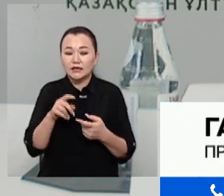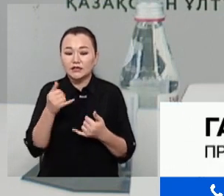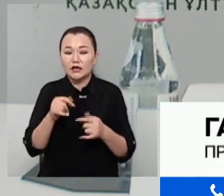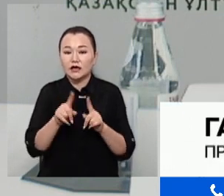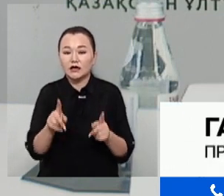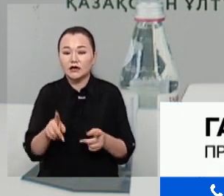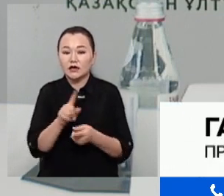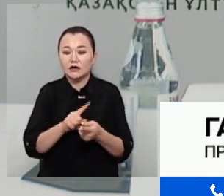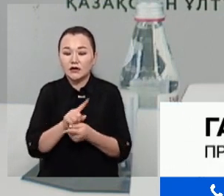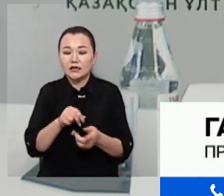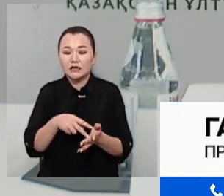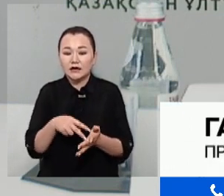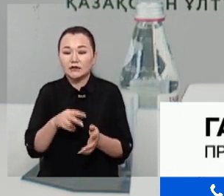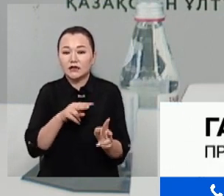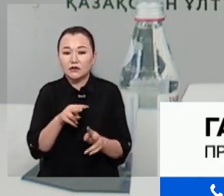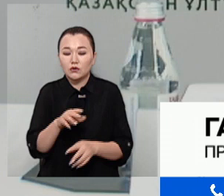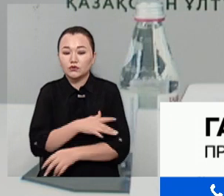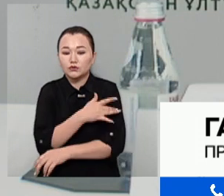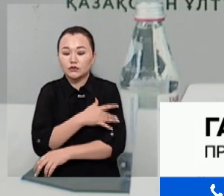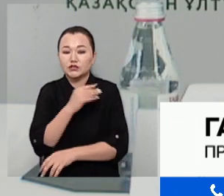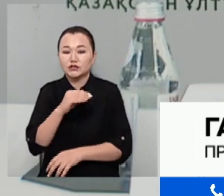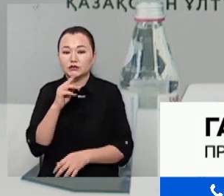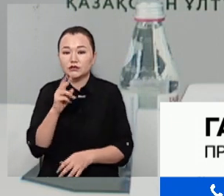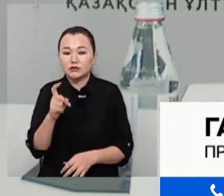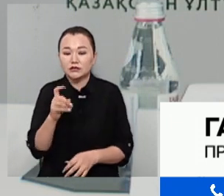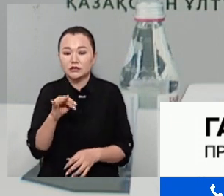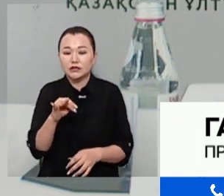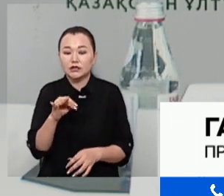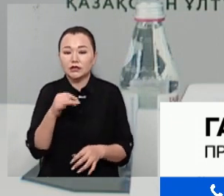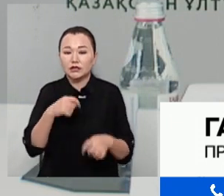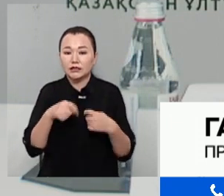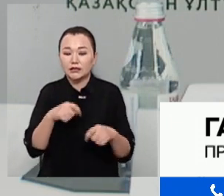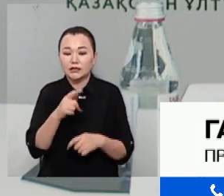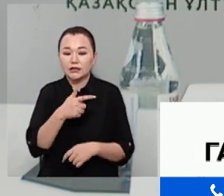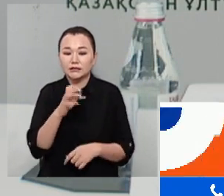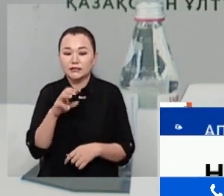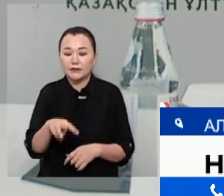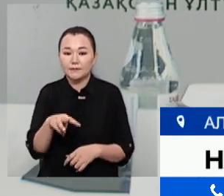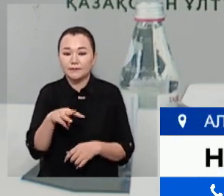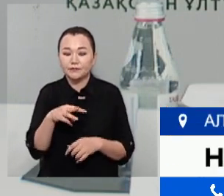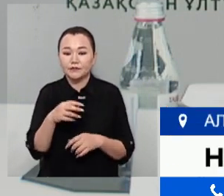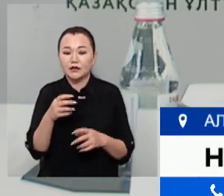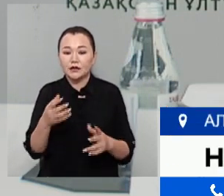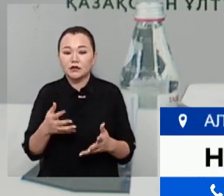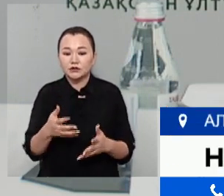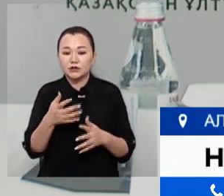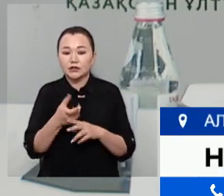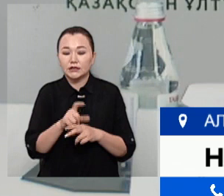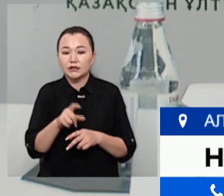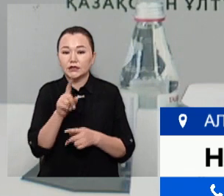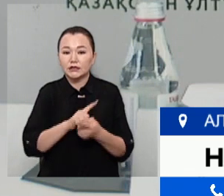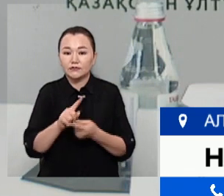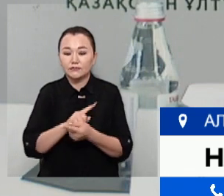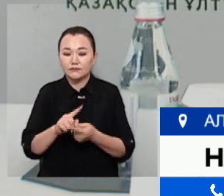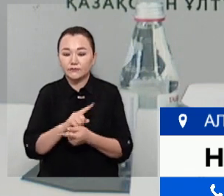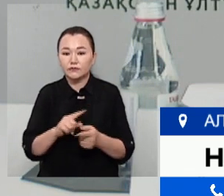реформами тарифов на регулируемые услуги ЖКХ и на рынке эффект от реализации этих реформ